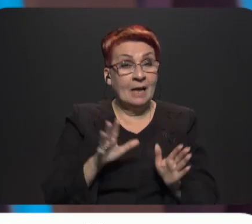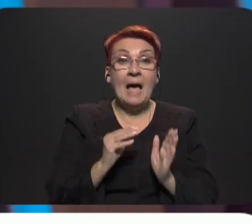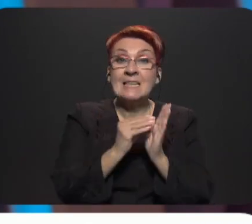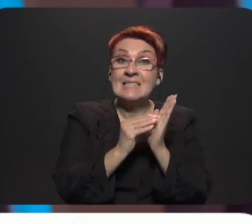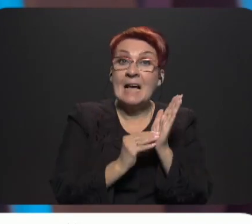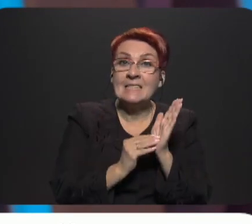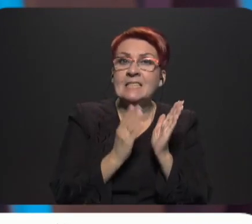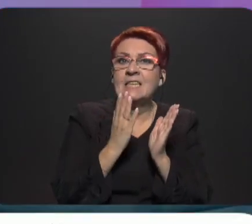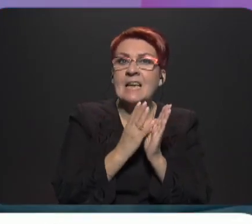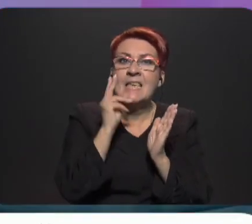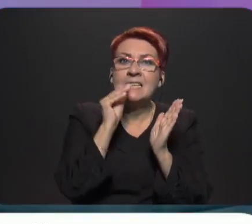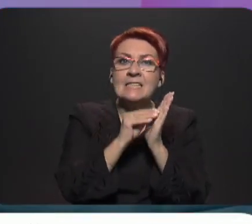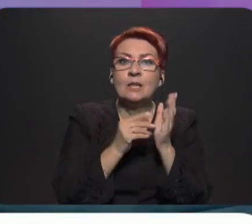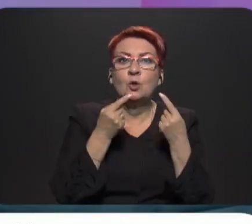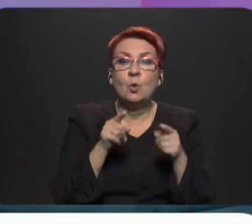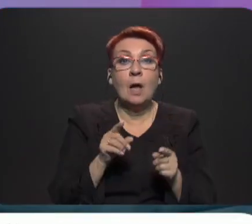еще другая.